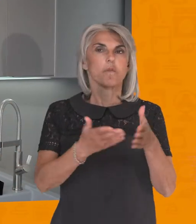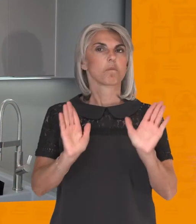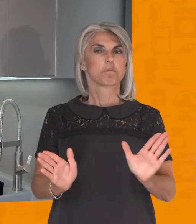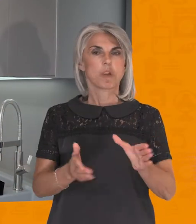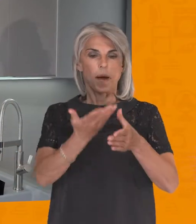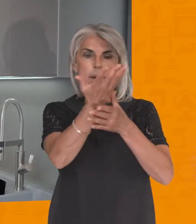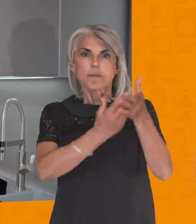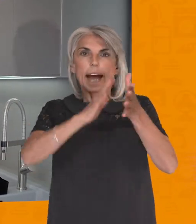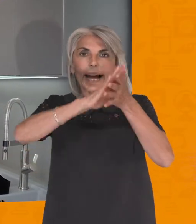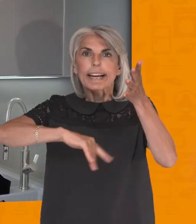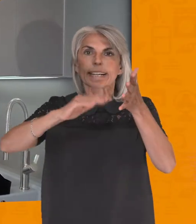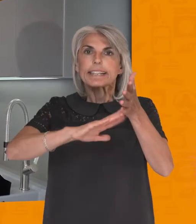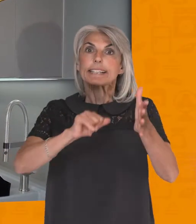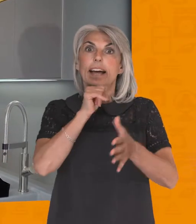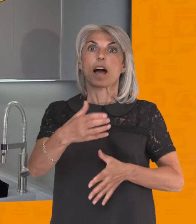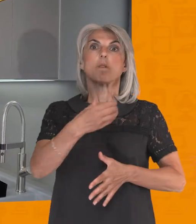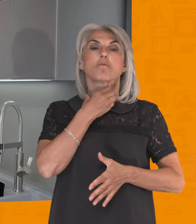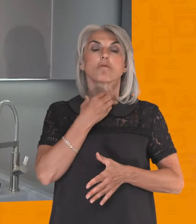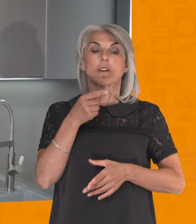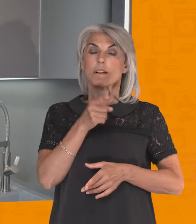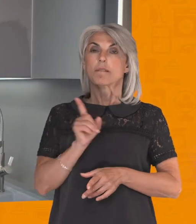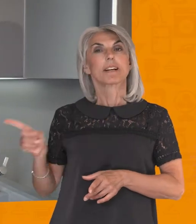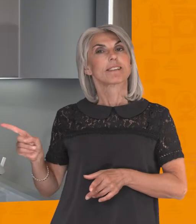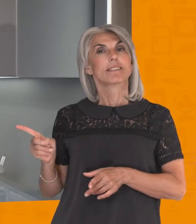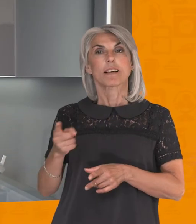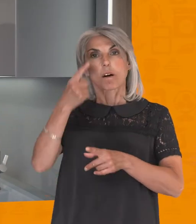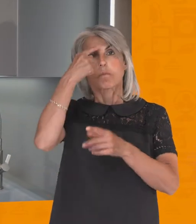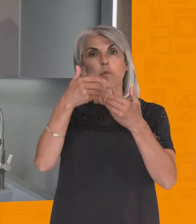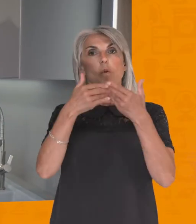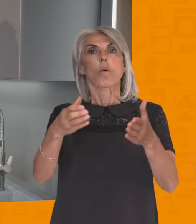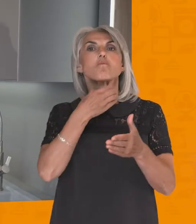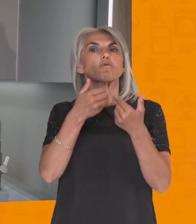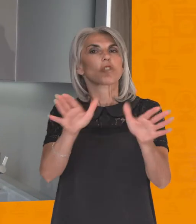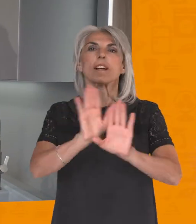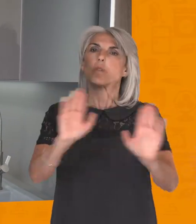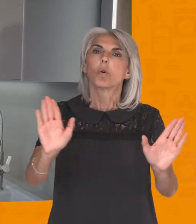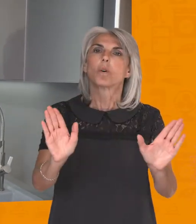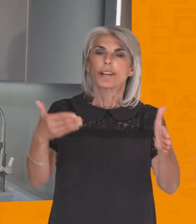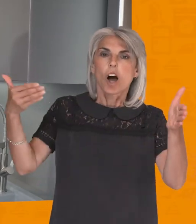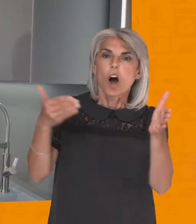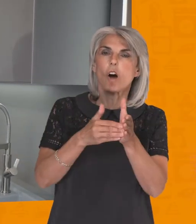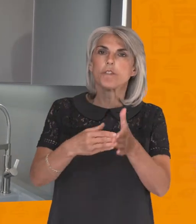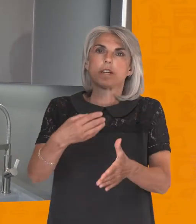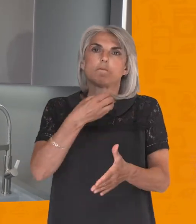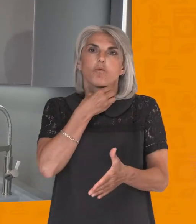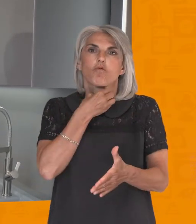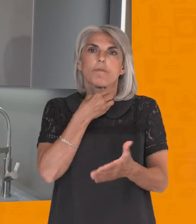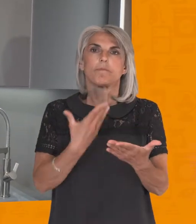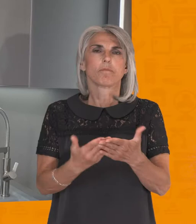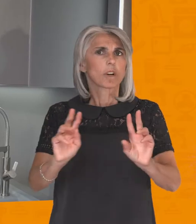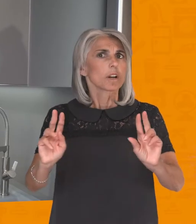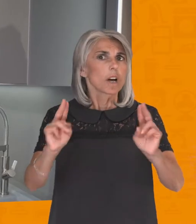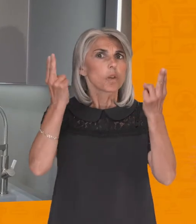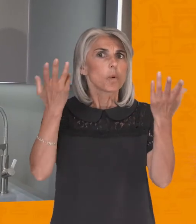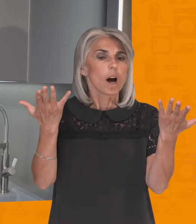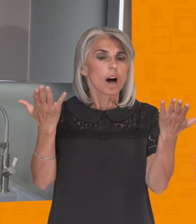vos canalisations qui ne vont pas se boucher. Attention, ce n'est pas un déboucheur, on va dire que c'est un anti-boucheur